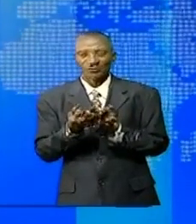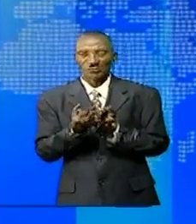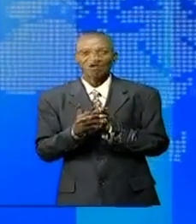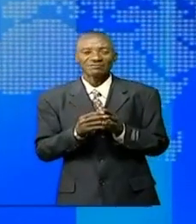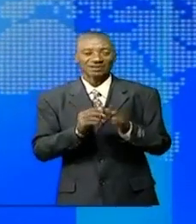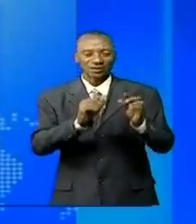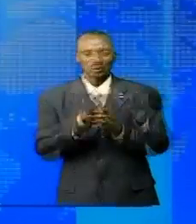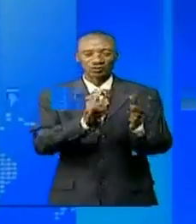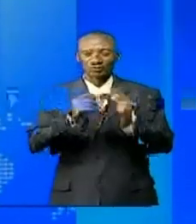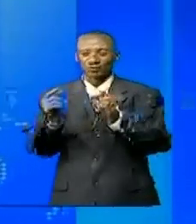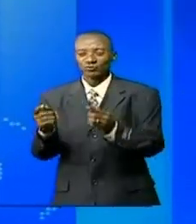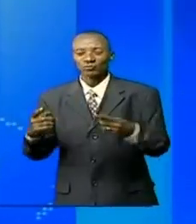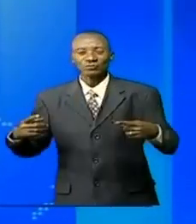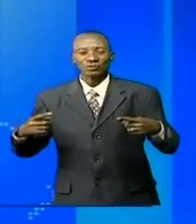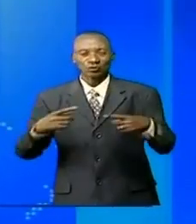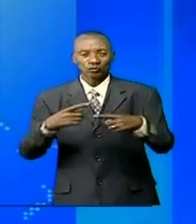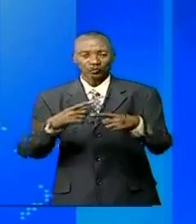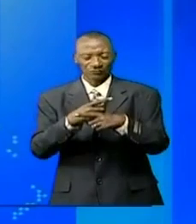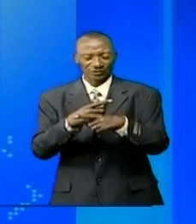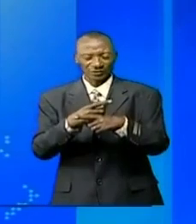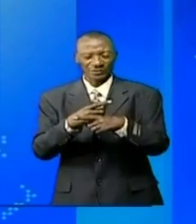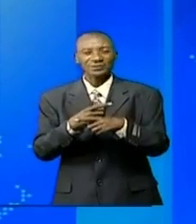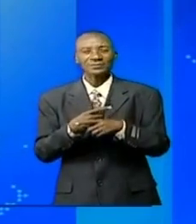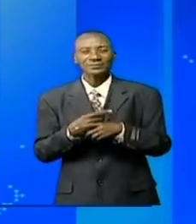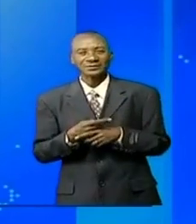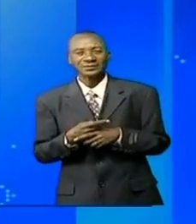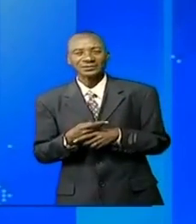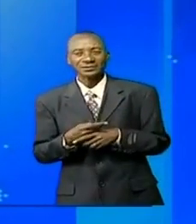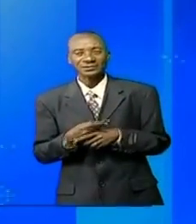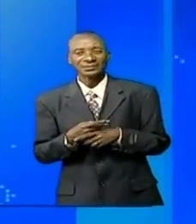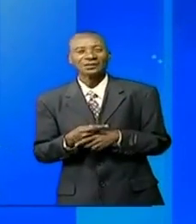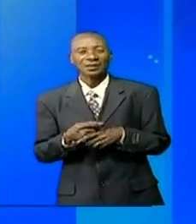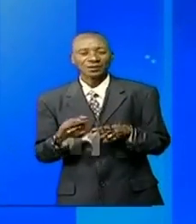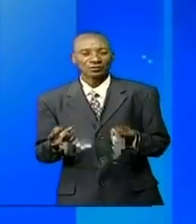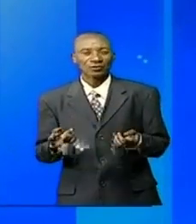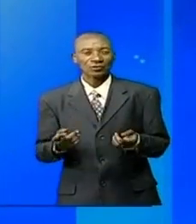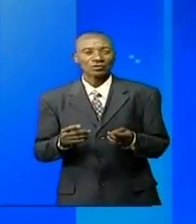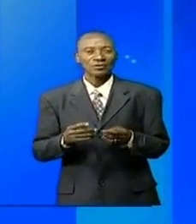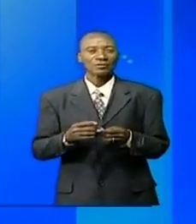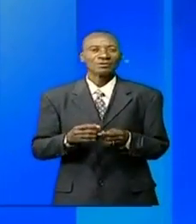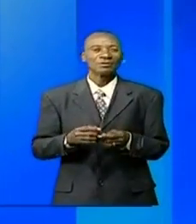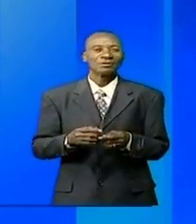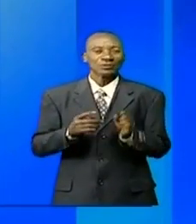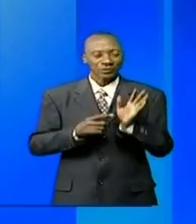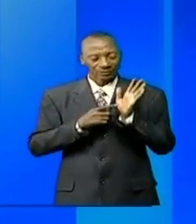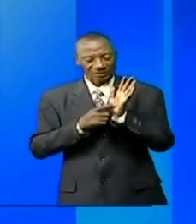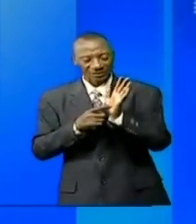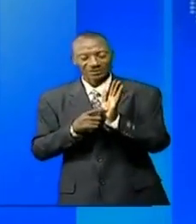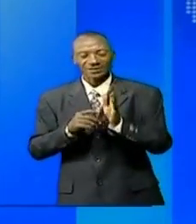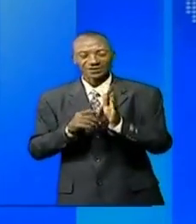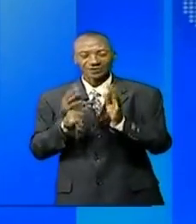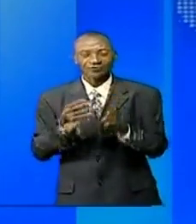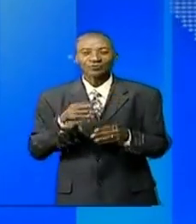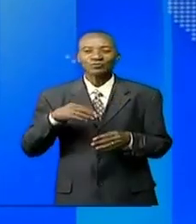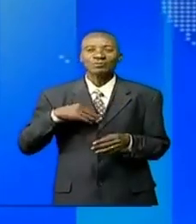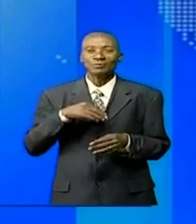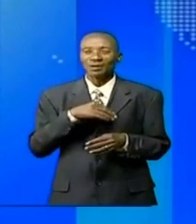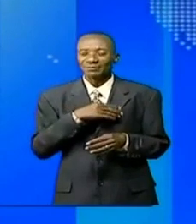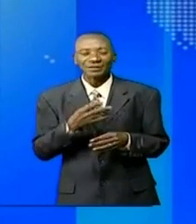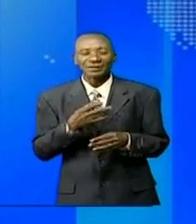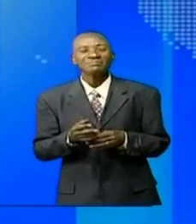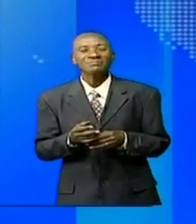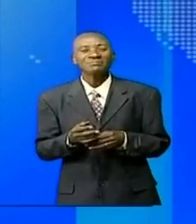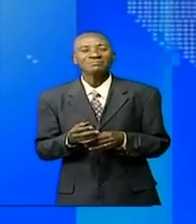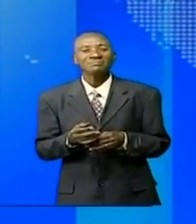pas en termes des possibles pourparlers. Pendant ce temps, le nombre des réfugiés fuyant l'Ukraine ne cesse d'augmenter. L'Union européenne